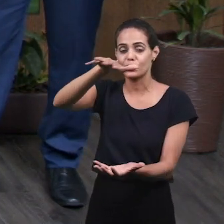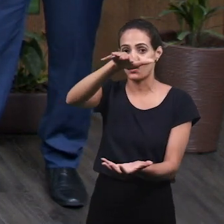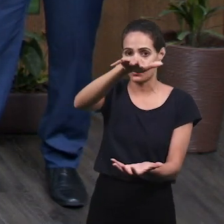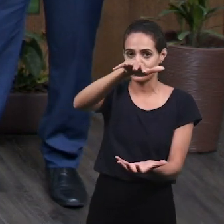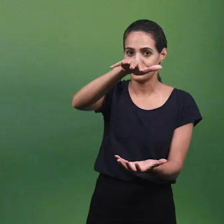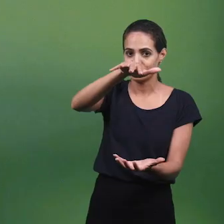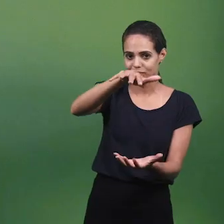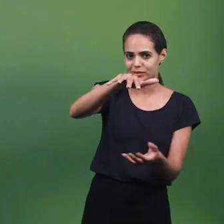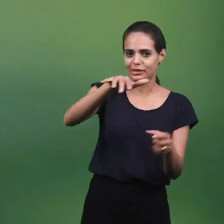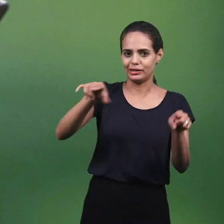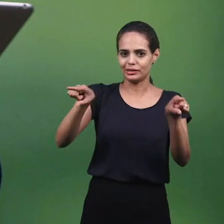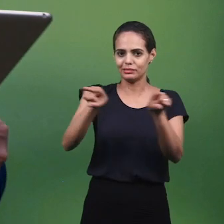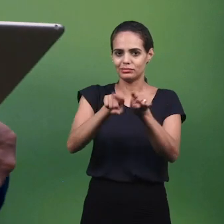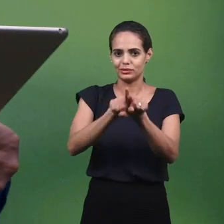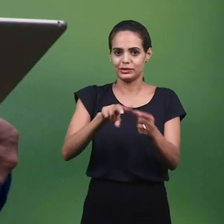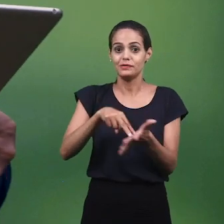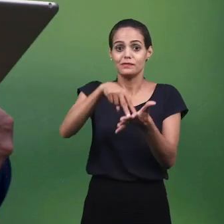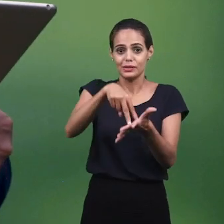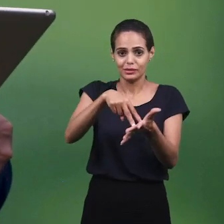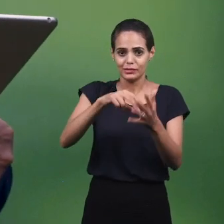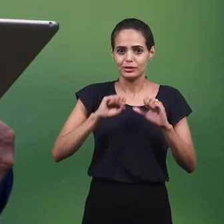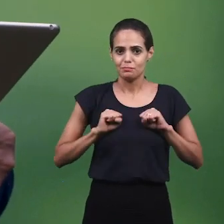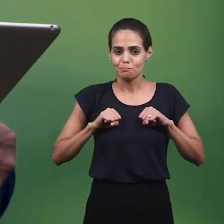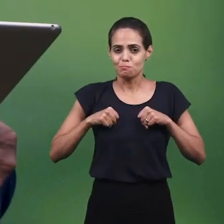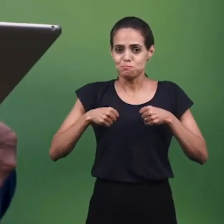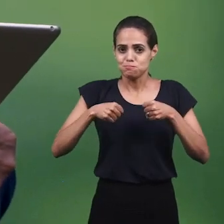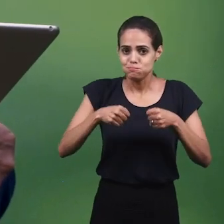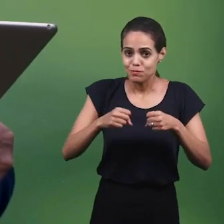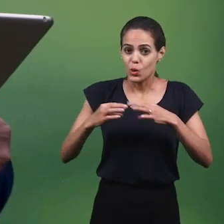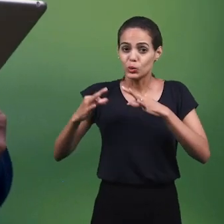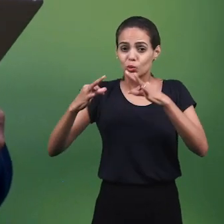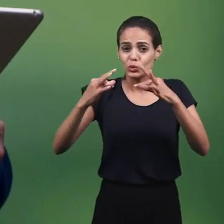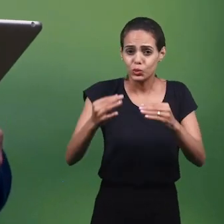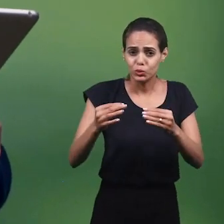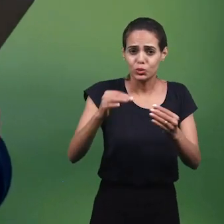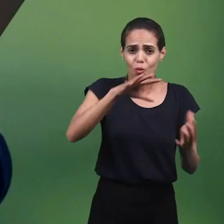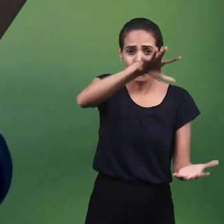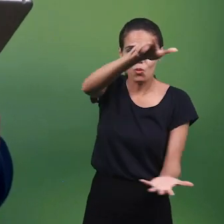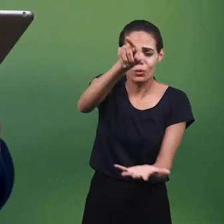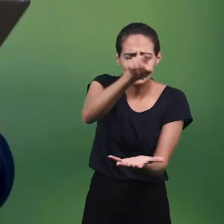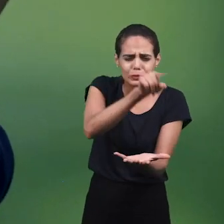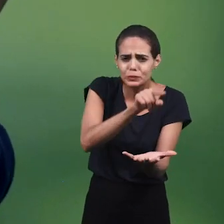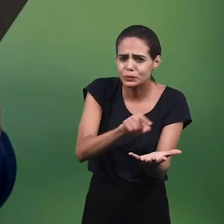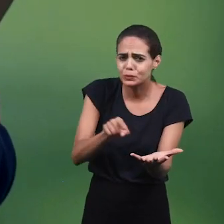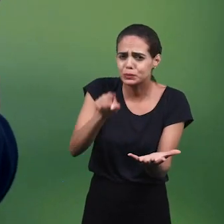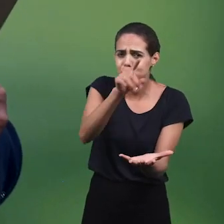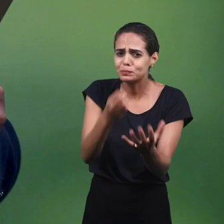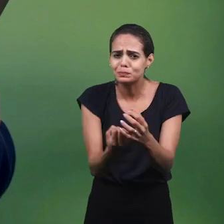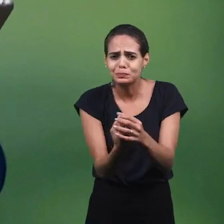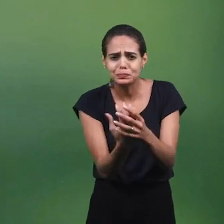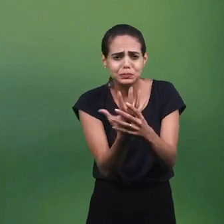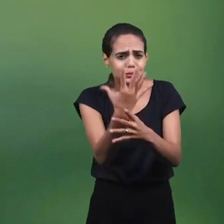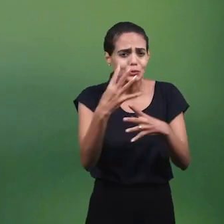les choses par la parole de son pouvoir. Amen. Et comme